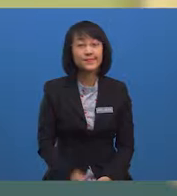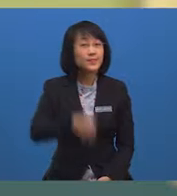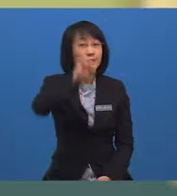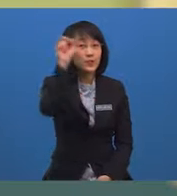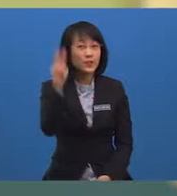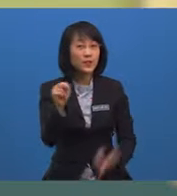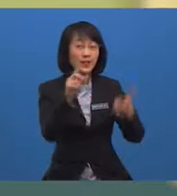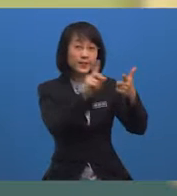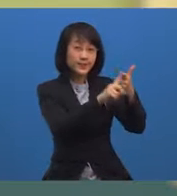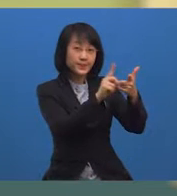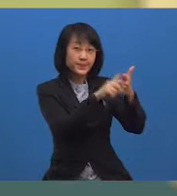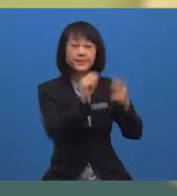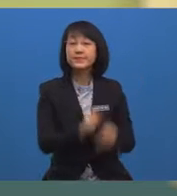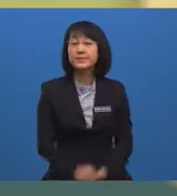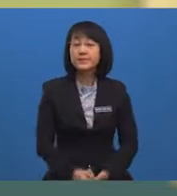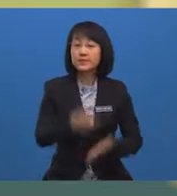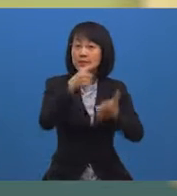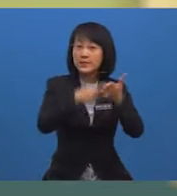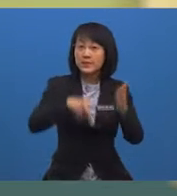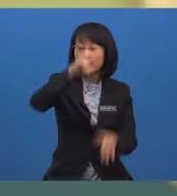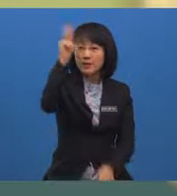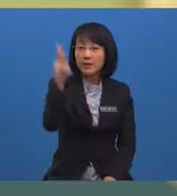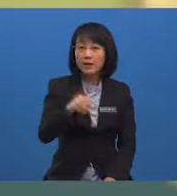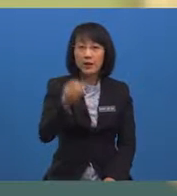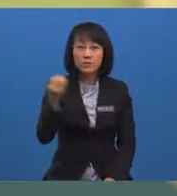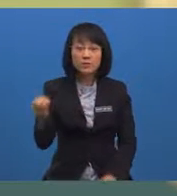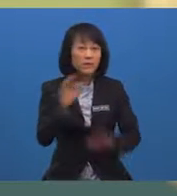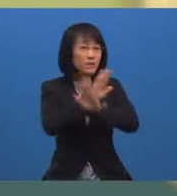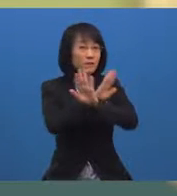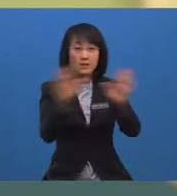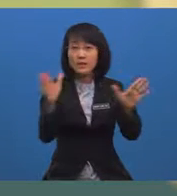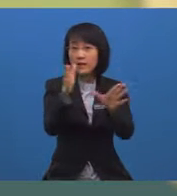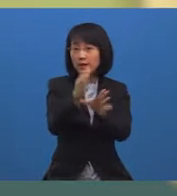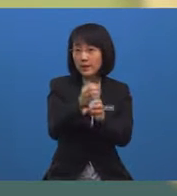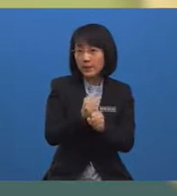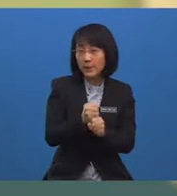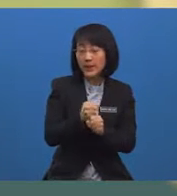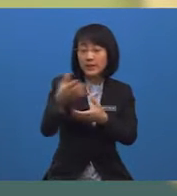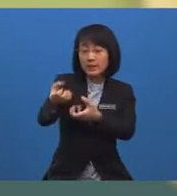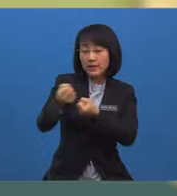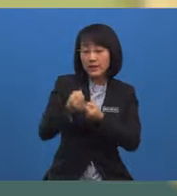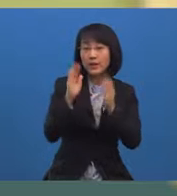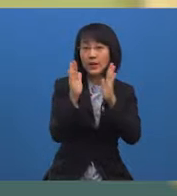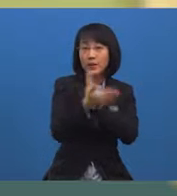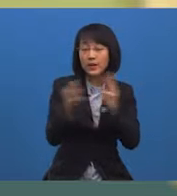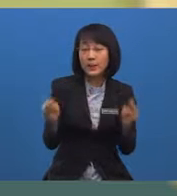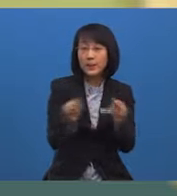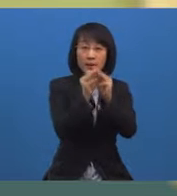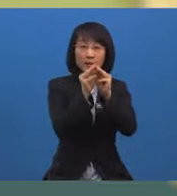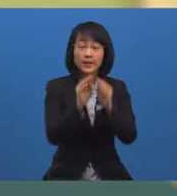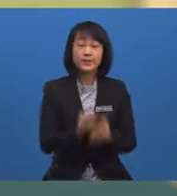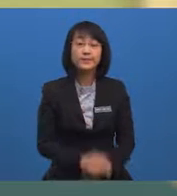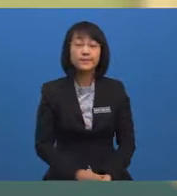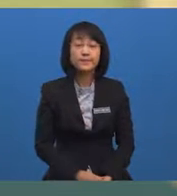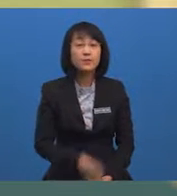Soalan nombor dua, apakah objek yang tidak dapat ditarik oleh magnet? Objek yang